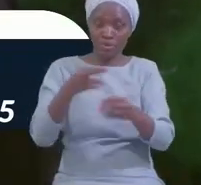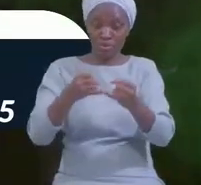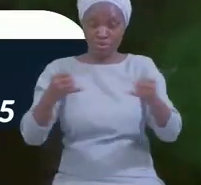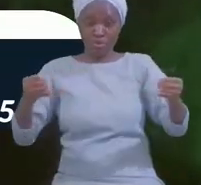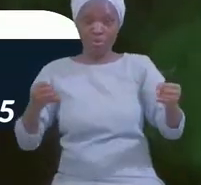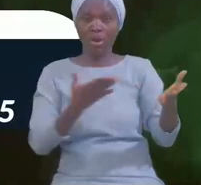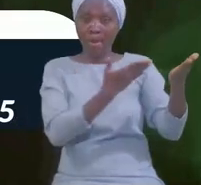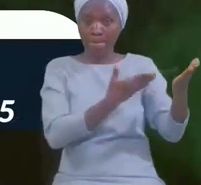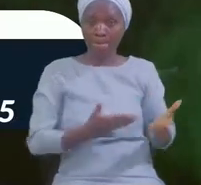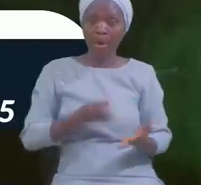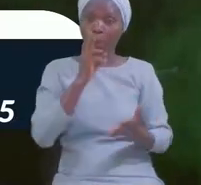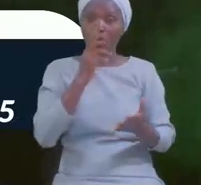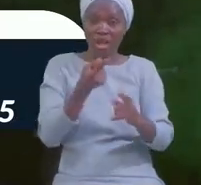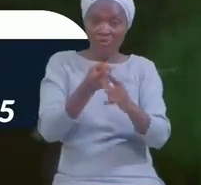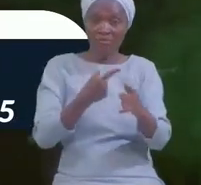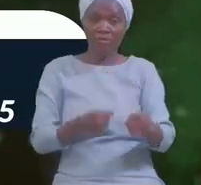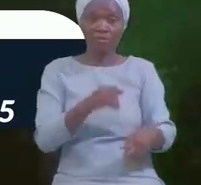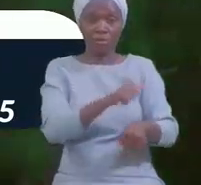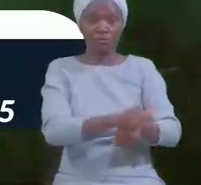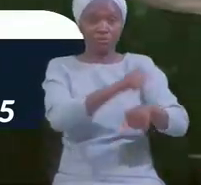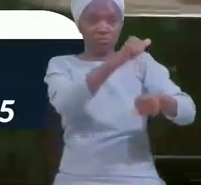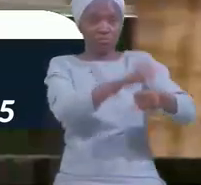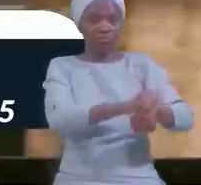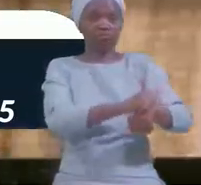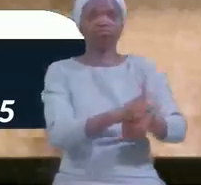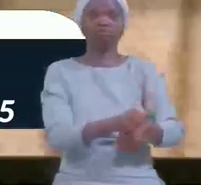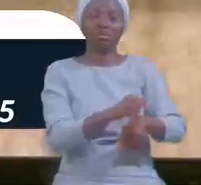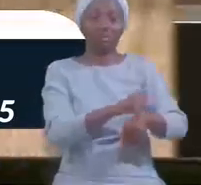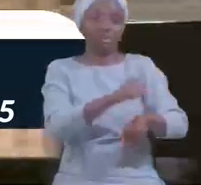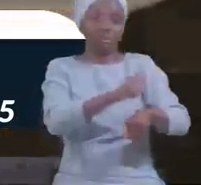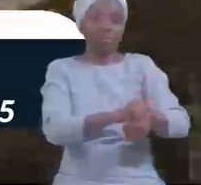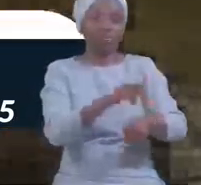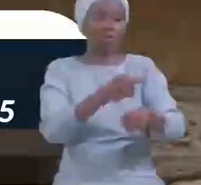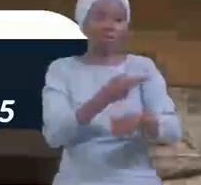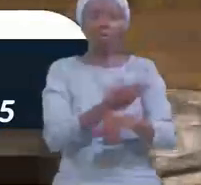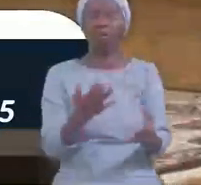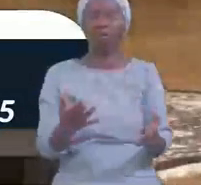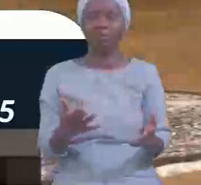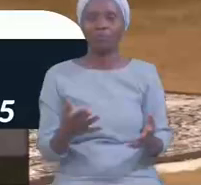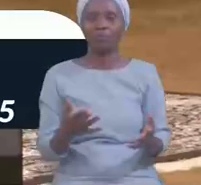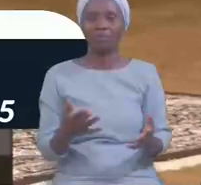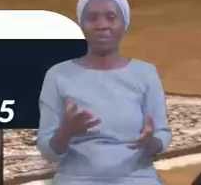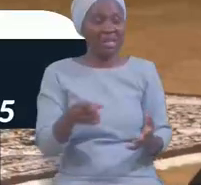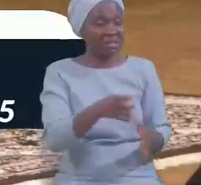personnalisé les promesses de Dieu et ils ont eu l'accomplissement. Ils n'ont pas dit que le Seigneur nous montrera.